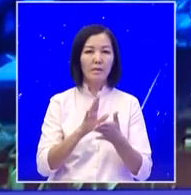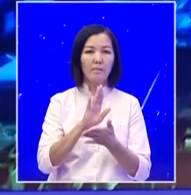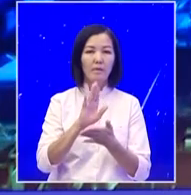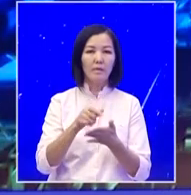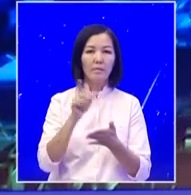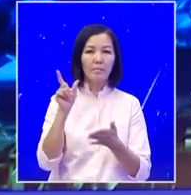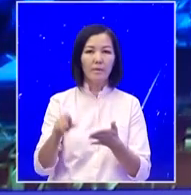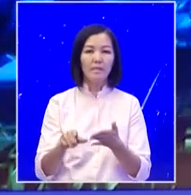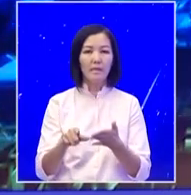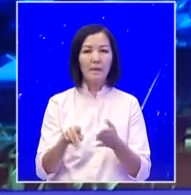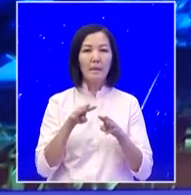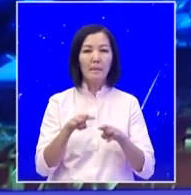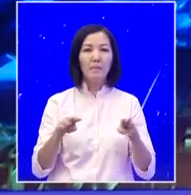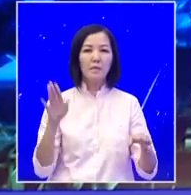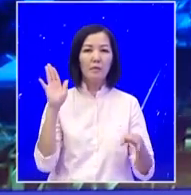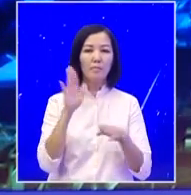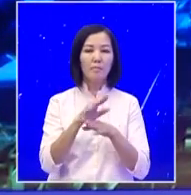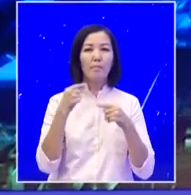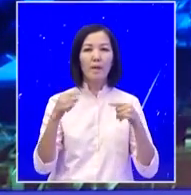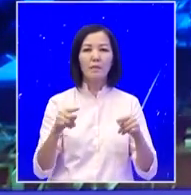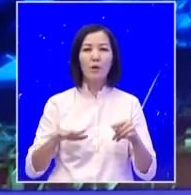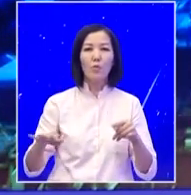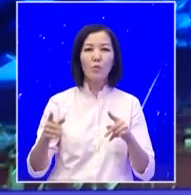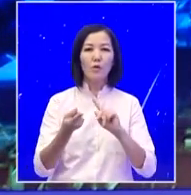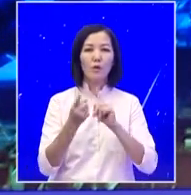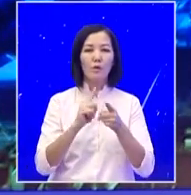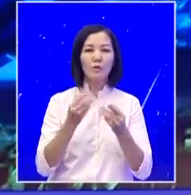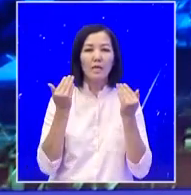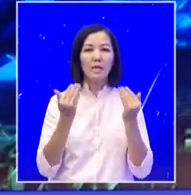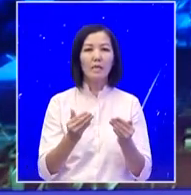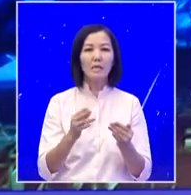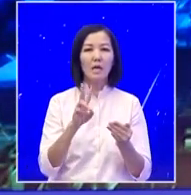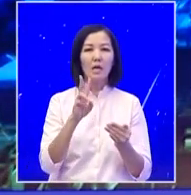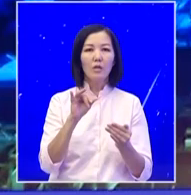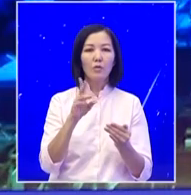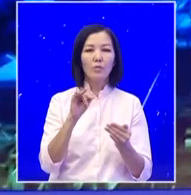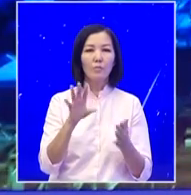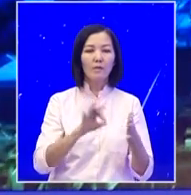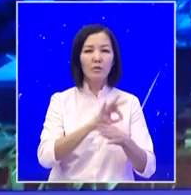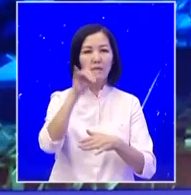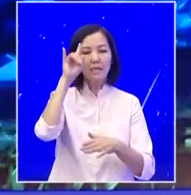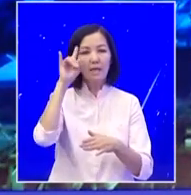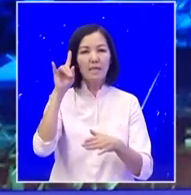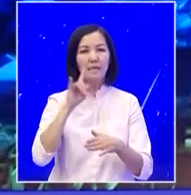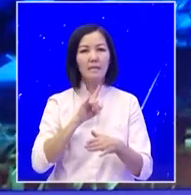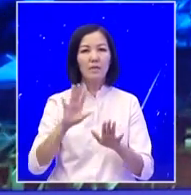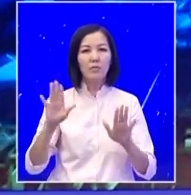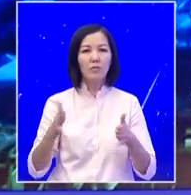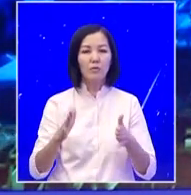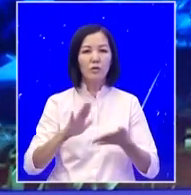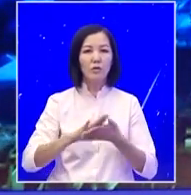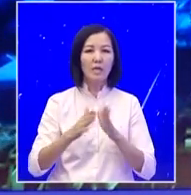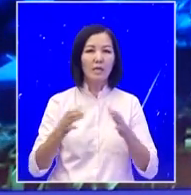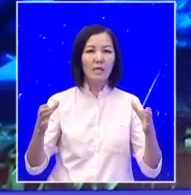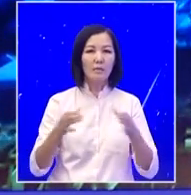істер министрінің бұйрығымен өзге өңірге ауысты. Енді Ерлан Нұрпейісов Шығыс Қазақстан облыстық төтенше жағдайлар департаментін